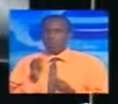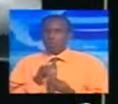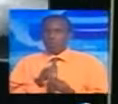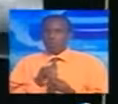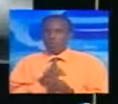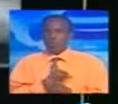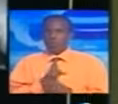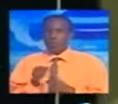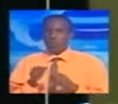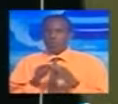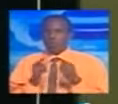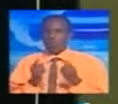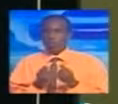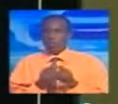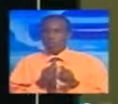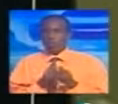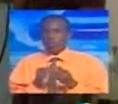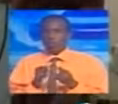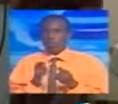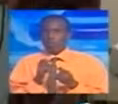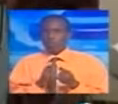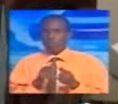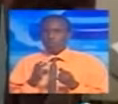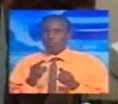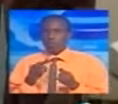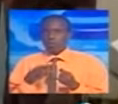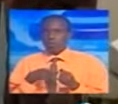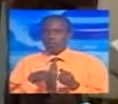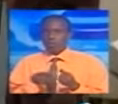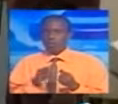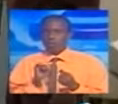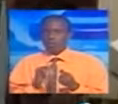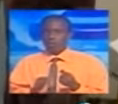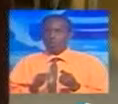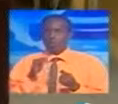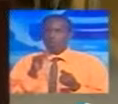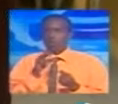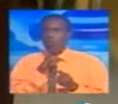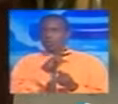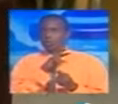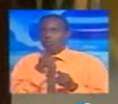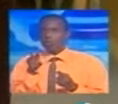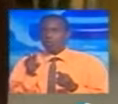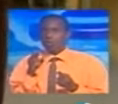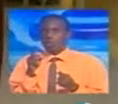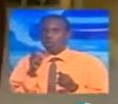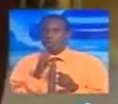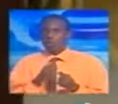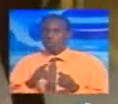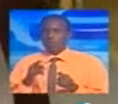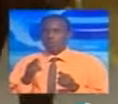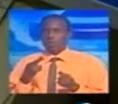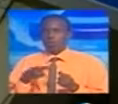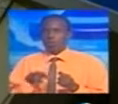disponibilité depuis plus de 3 mois d'un scanner de pointe qui est un dispositif d'analyse d'images à haute définition pour détecter les problèmes chez la personne